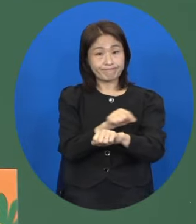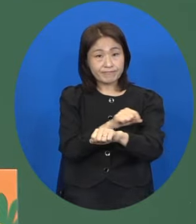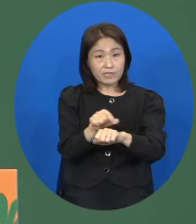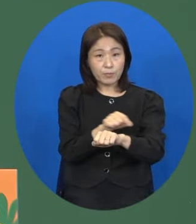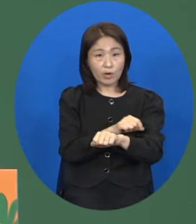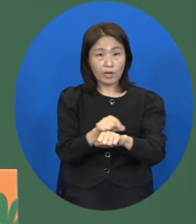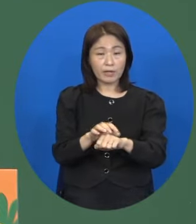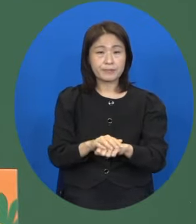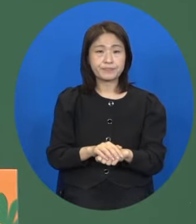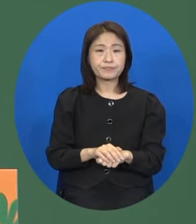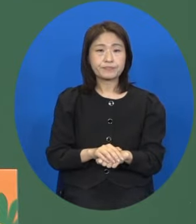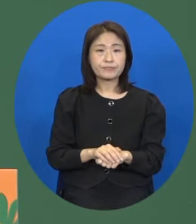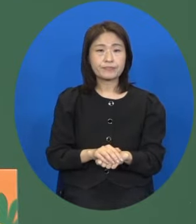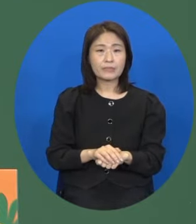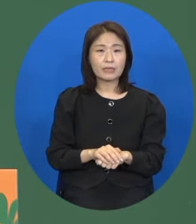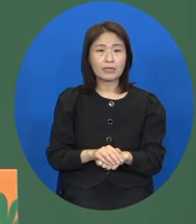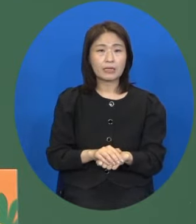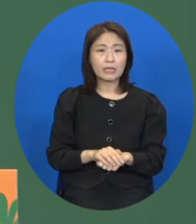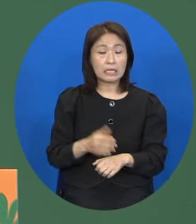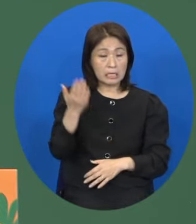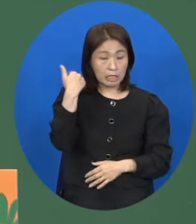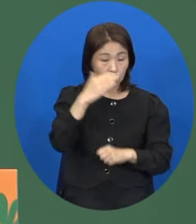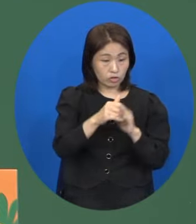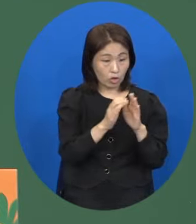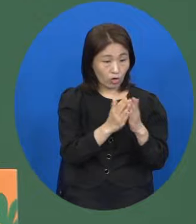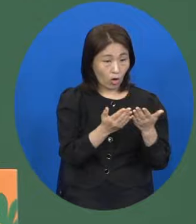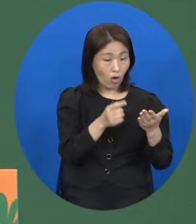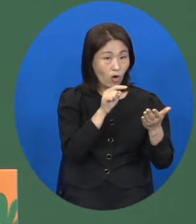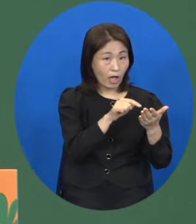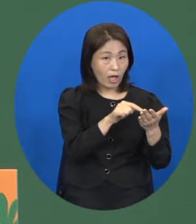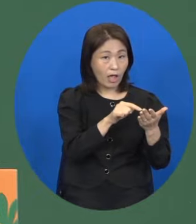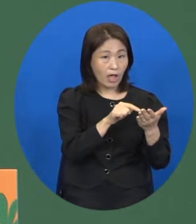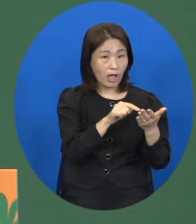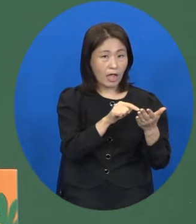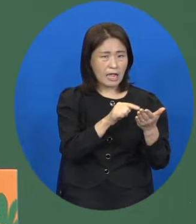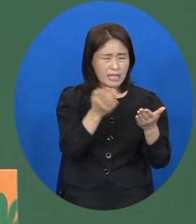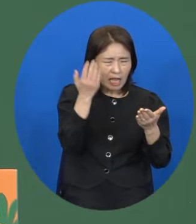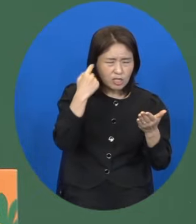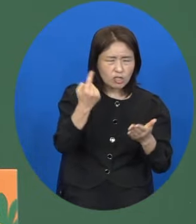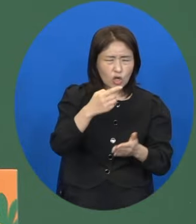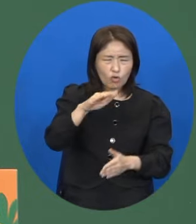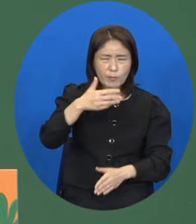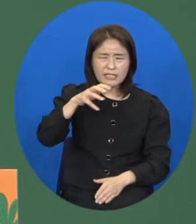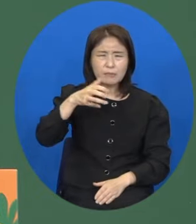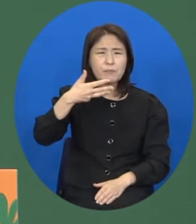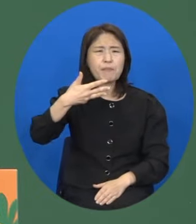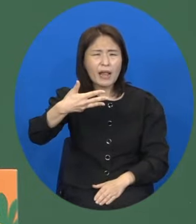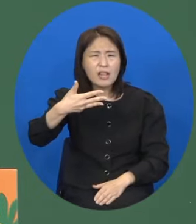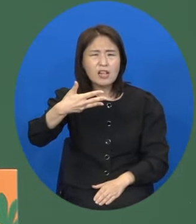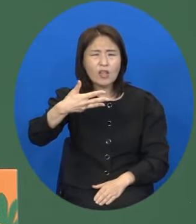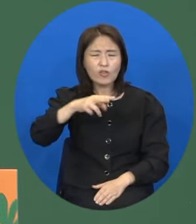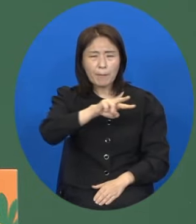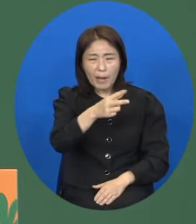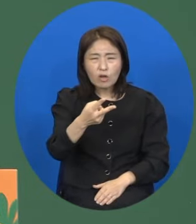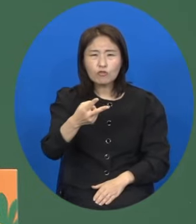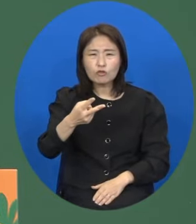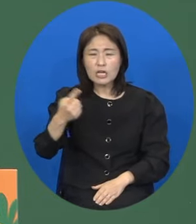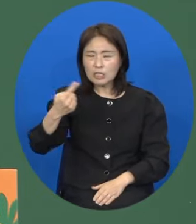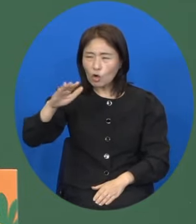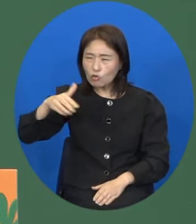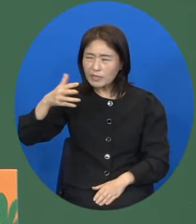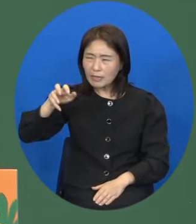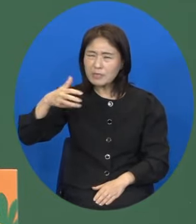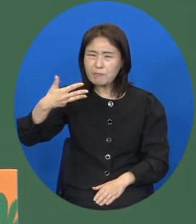개역 성경에 이런 표현들이 많이 있는데 이 성경은 1938년에 번역되었고 1961년에